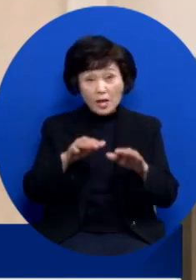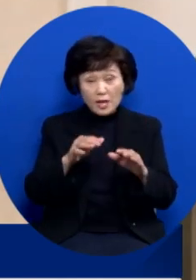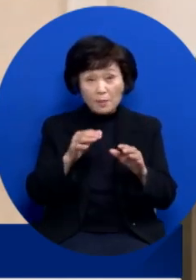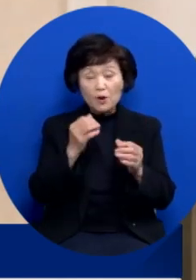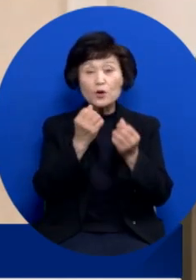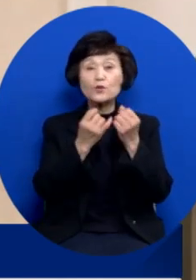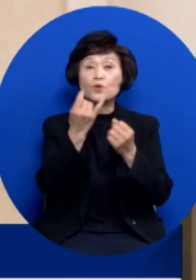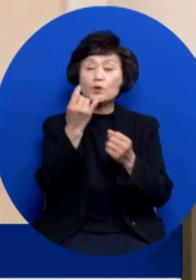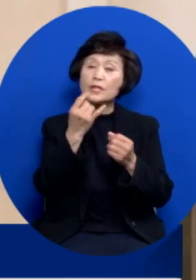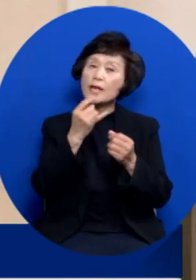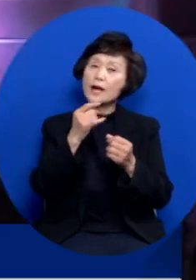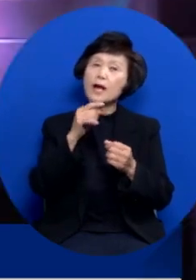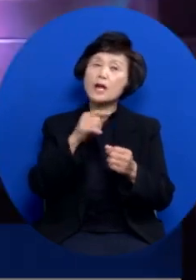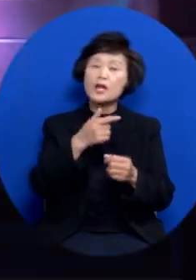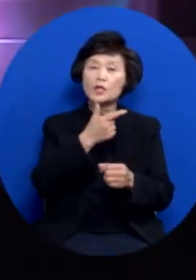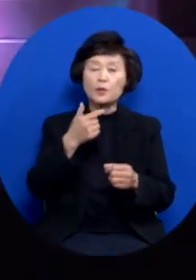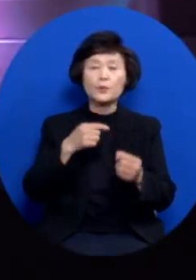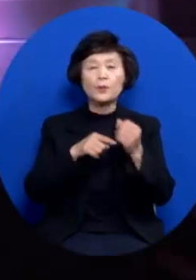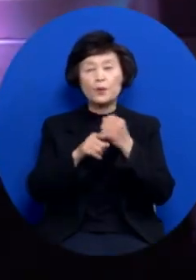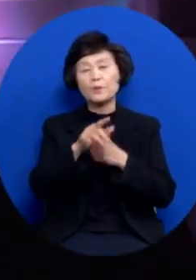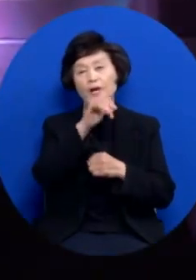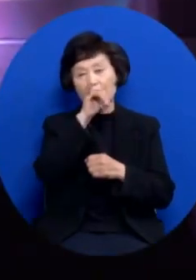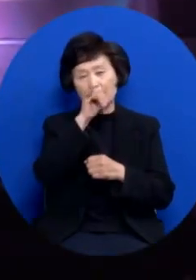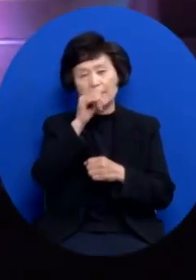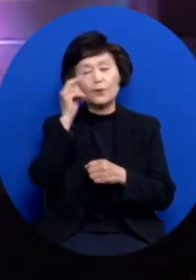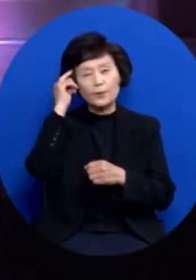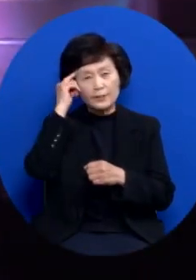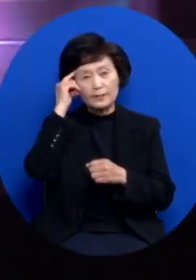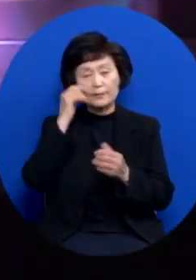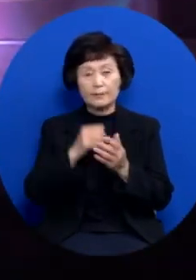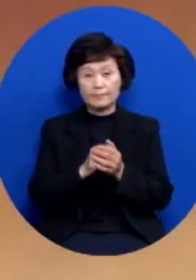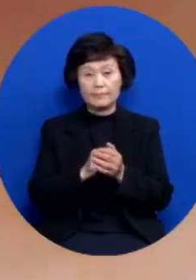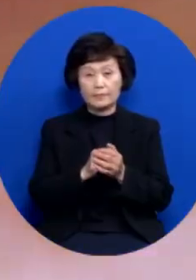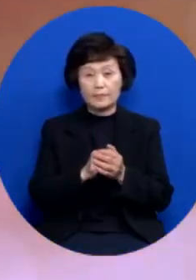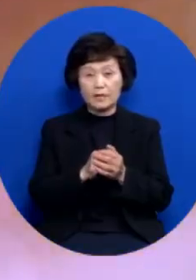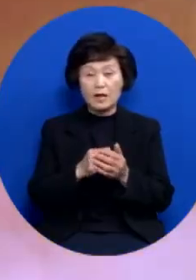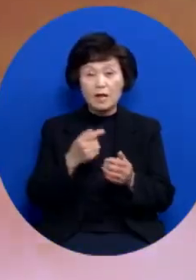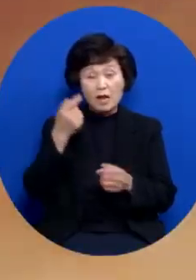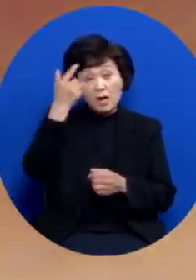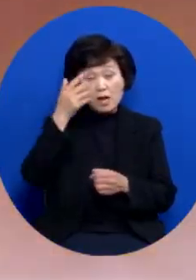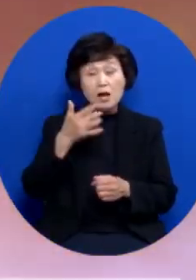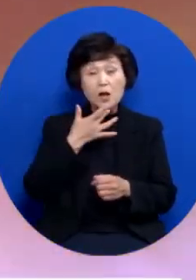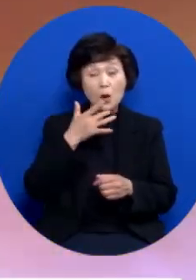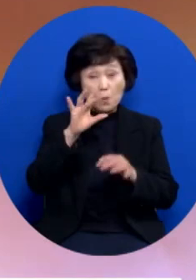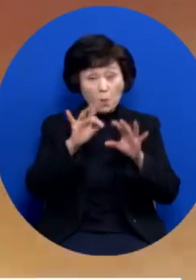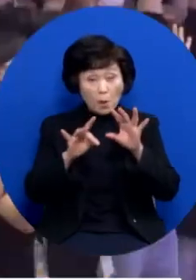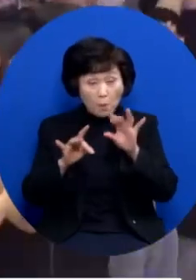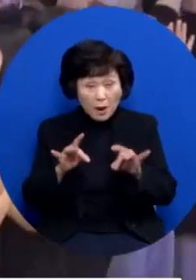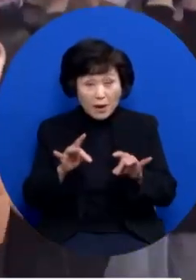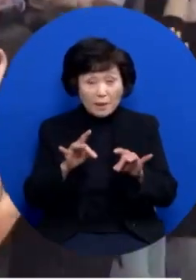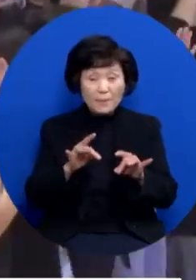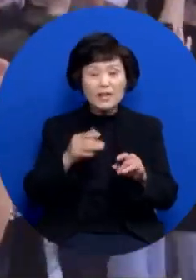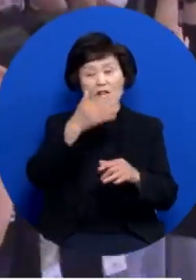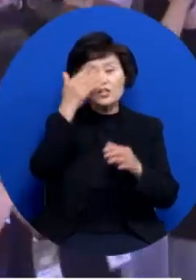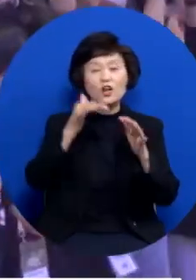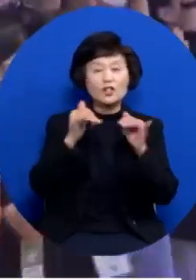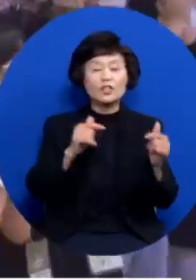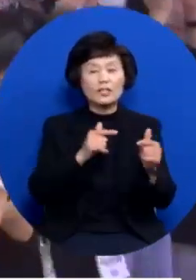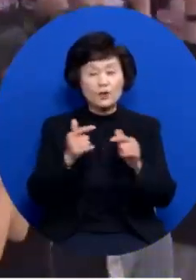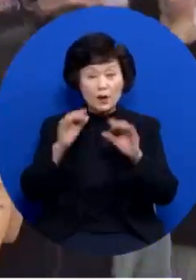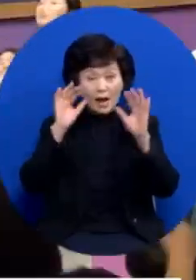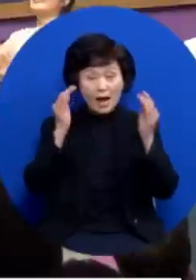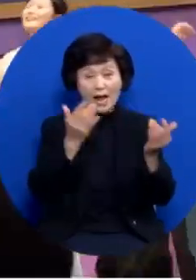있다고 봅니다. 청소년을 시작으로 영적 목마름에 갈급한 청년과 어린이들을 위한